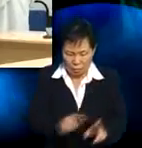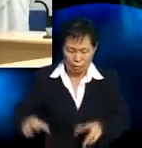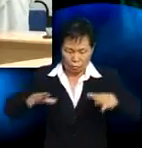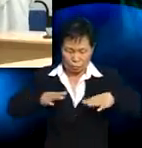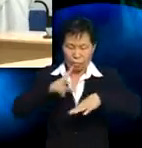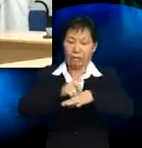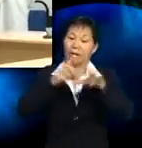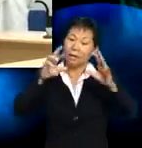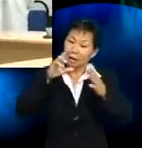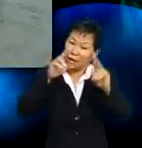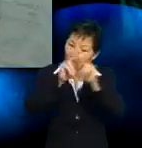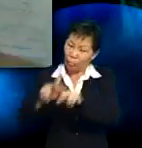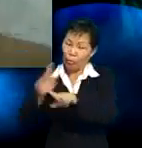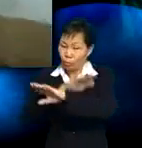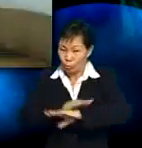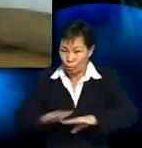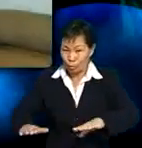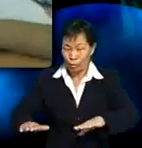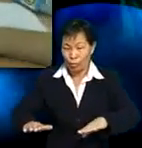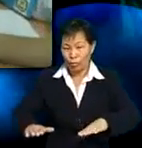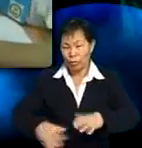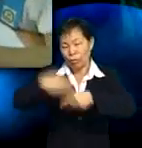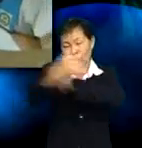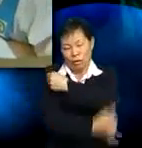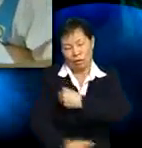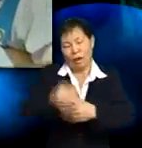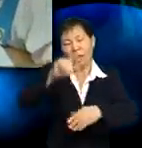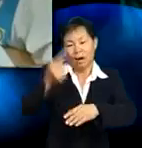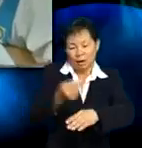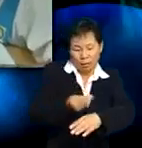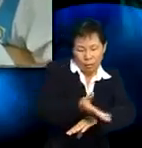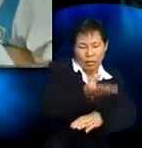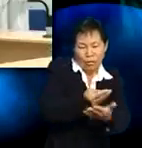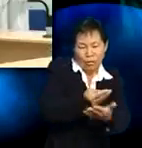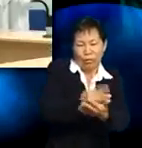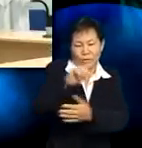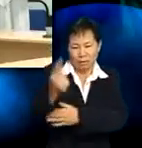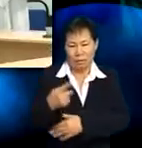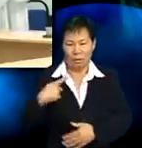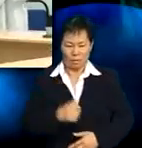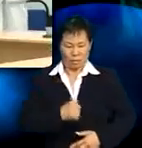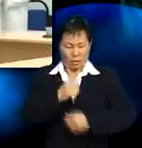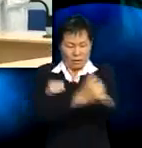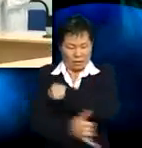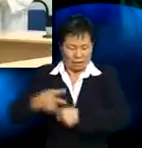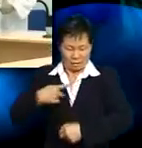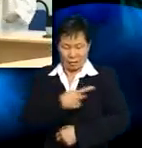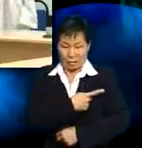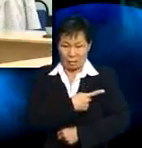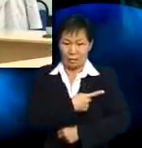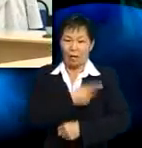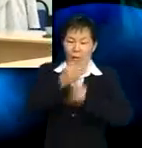untuk mencuci di kampung bukannya baju TV luar negara yang hanya membagikan uang saja kita harus berbangga dengan negara kita sendiri